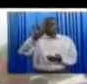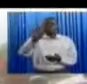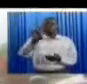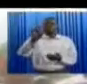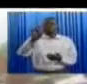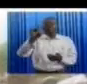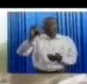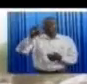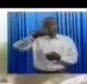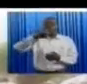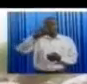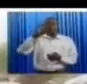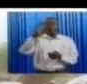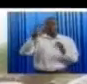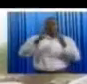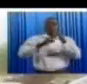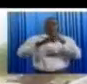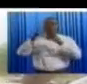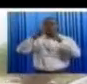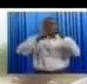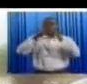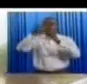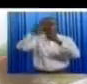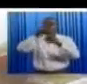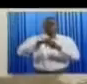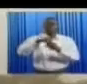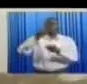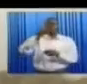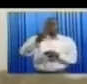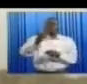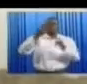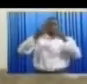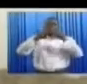fontaines construites dans 20 villages, les populations